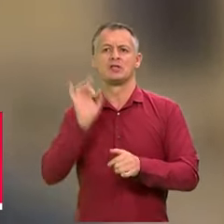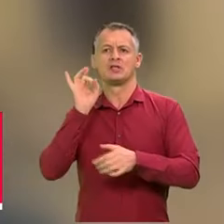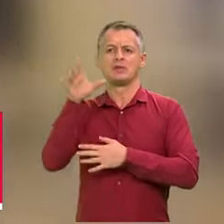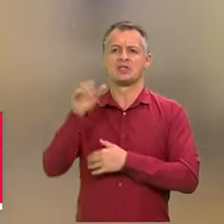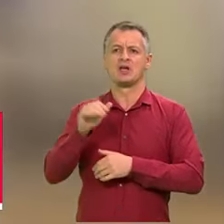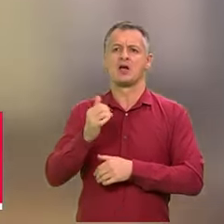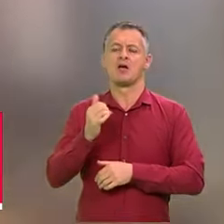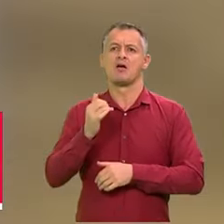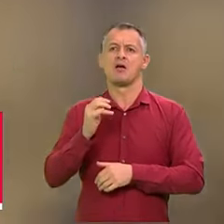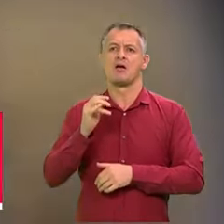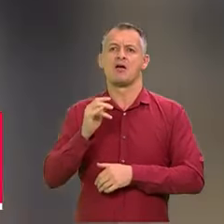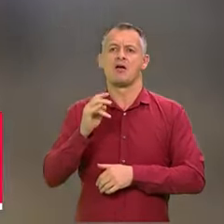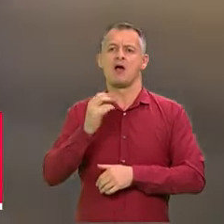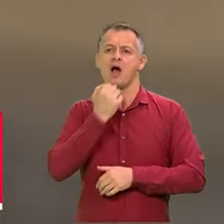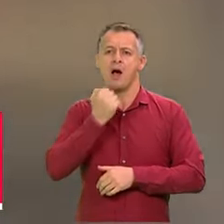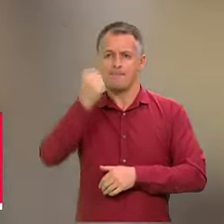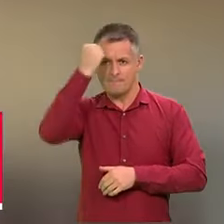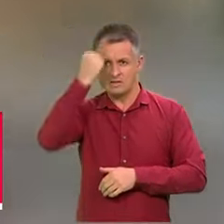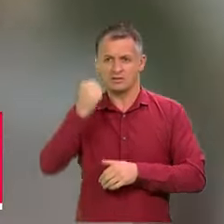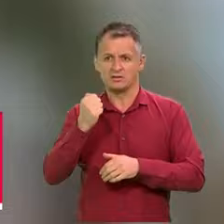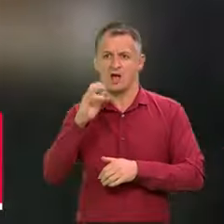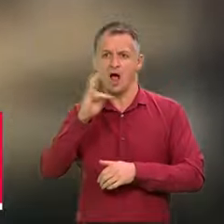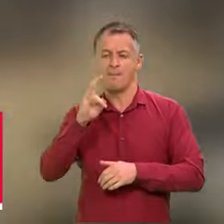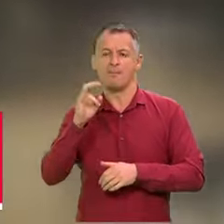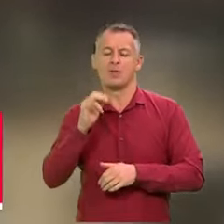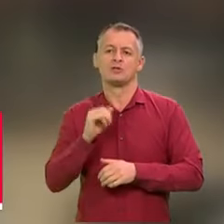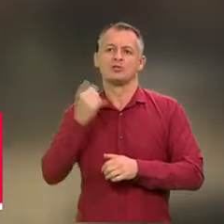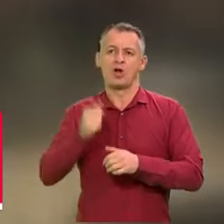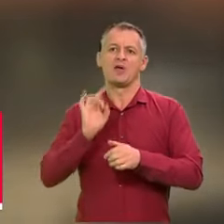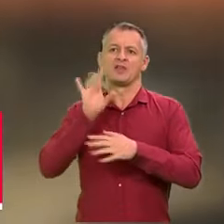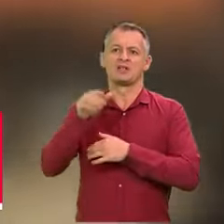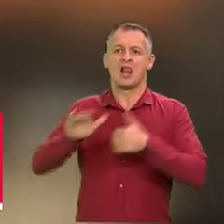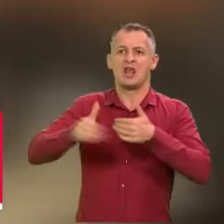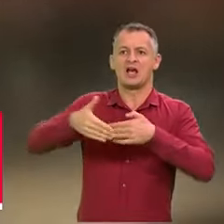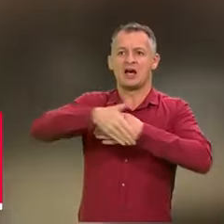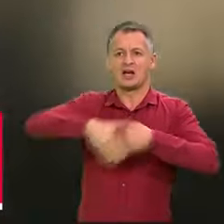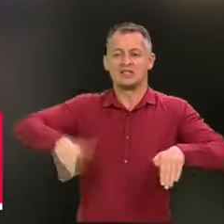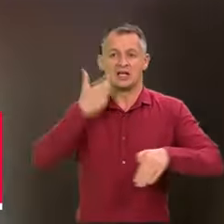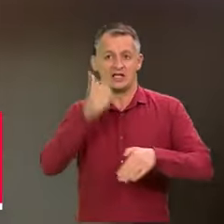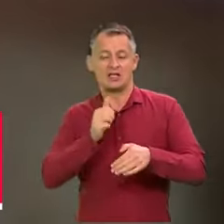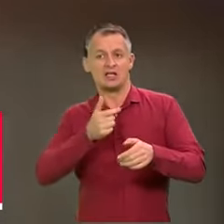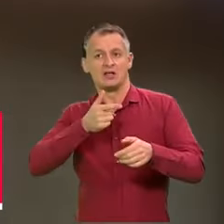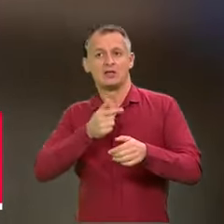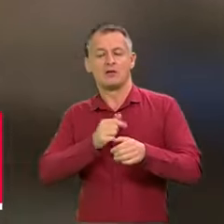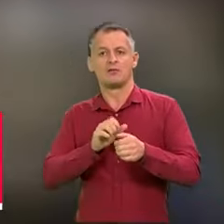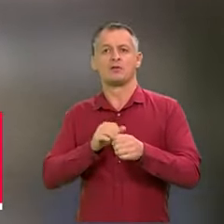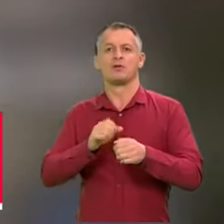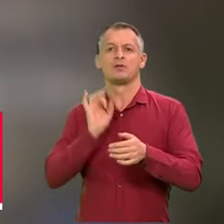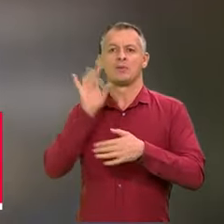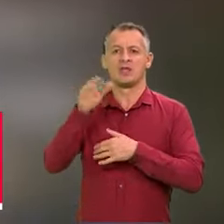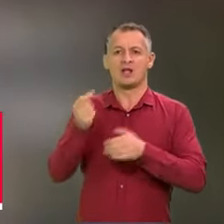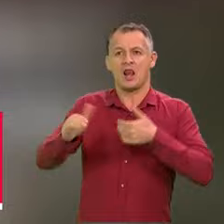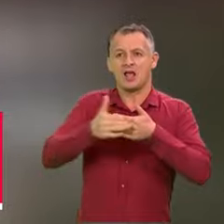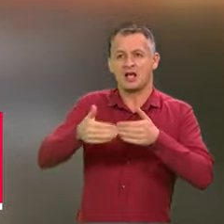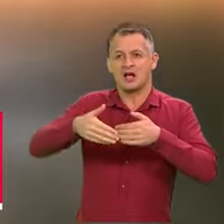Hamas, mii de rachete și acum care sunt trase de lângă graniță, deoarece când se trage de lângă graniță nu ai timp să fugi